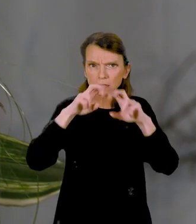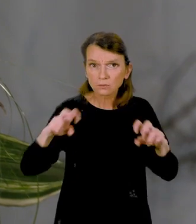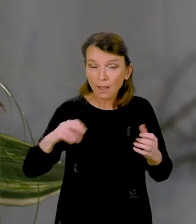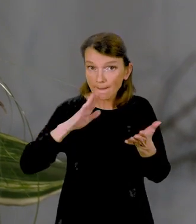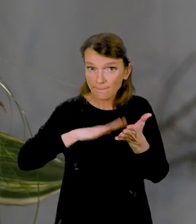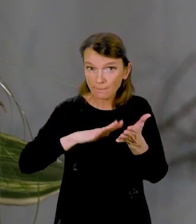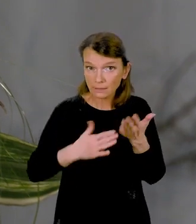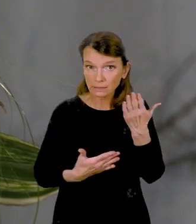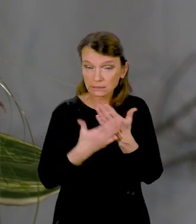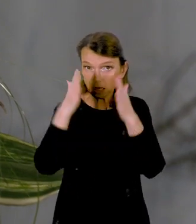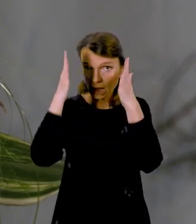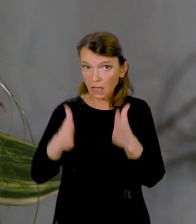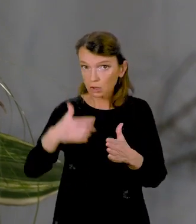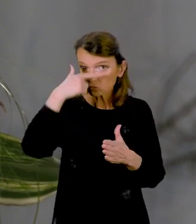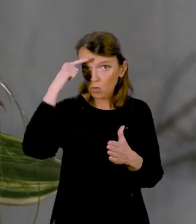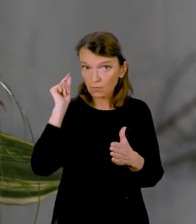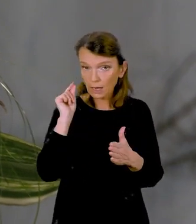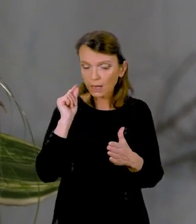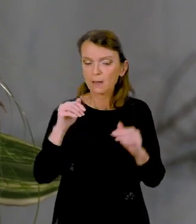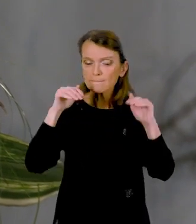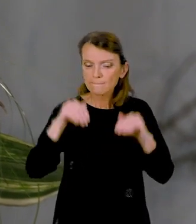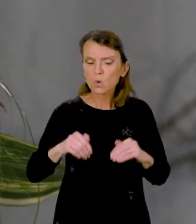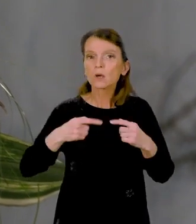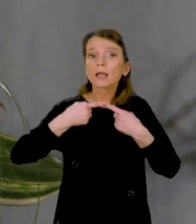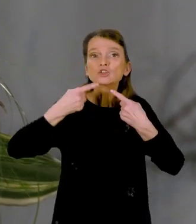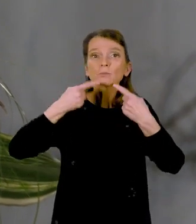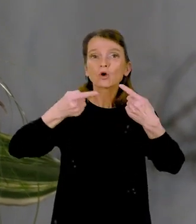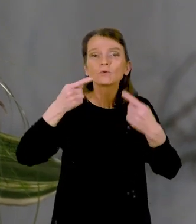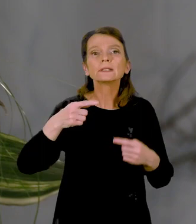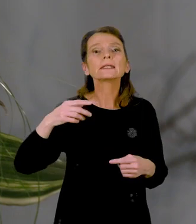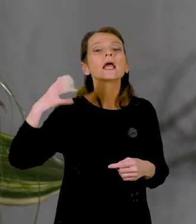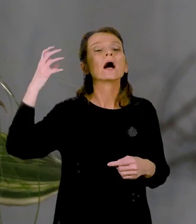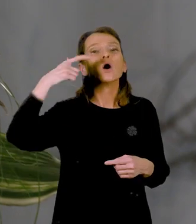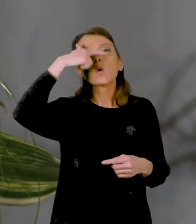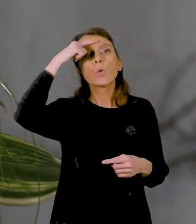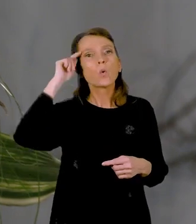človeka, morajo spregovoriti humanistične znanosti.